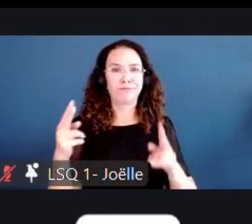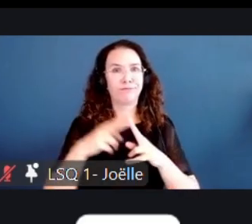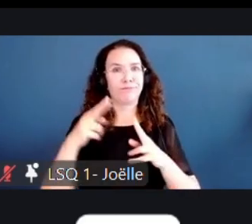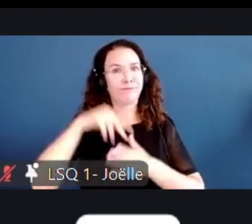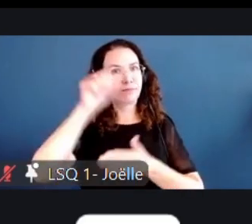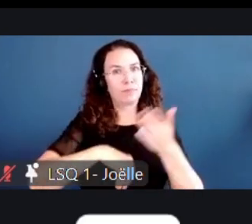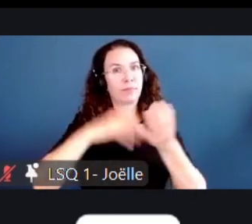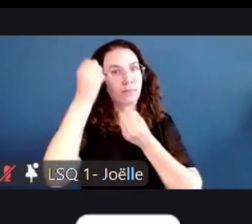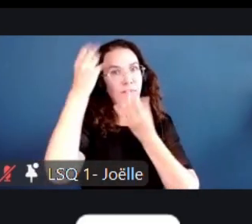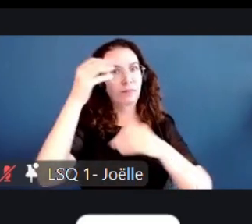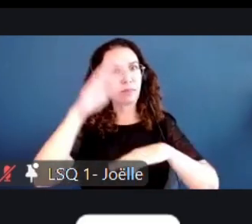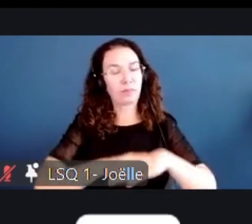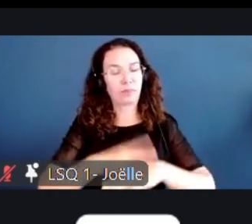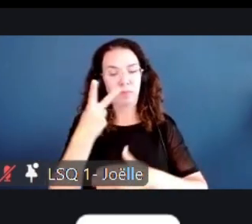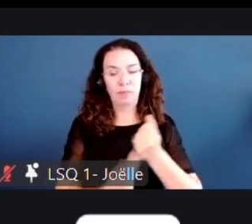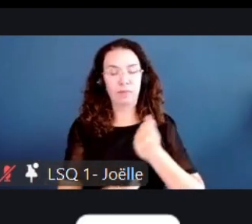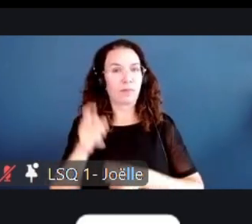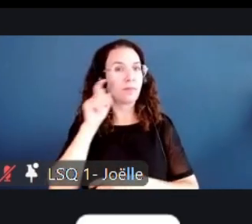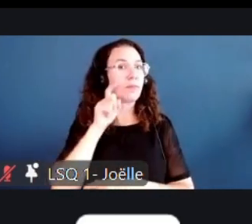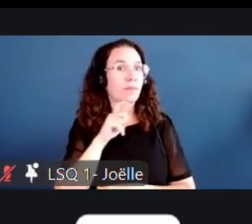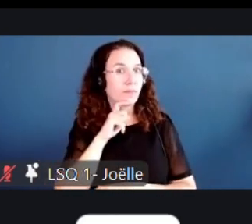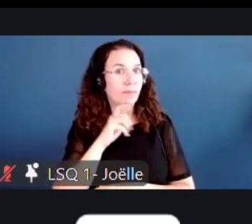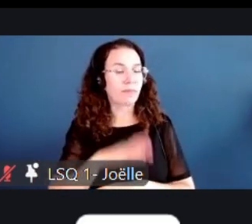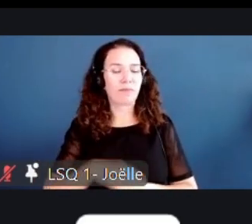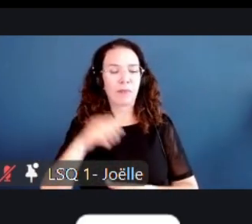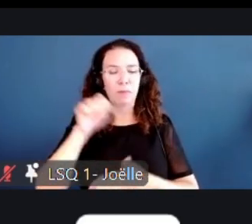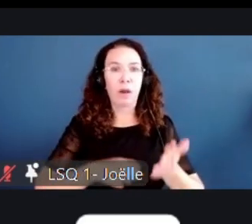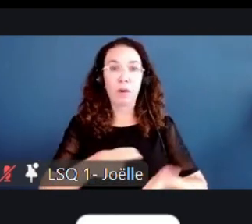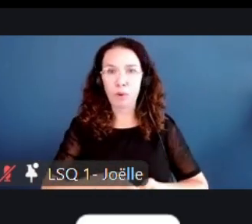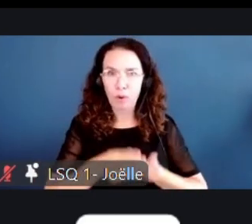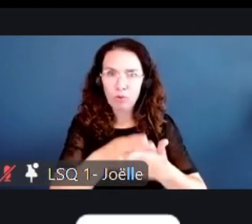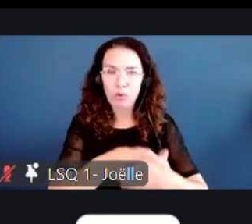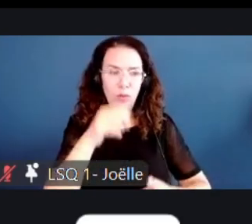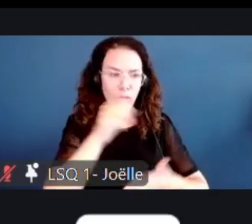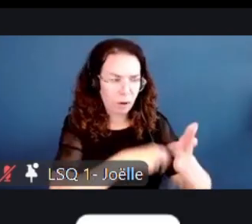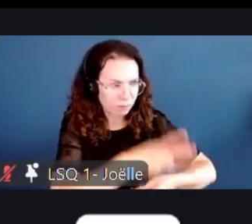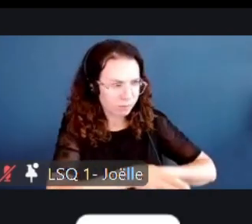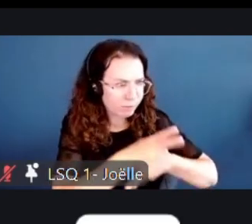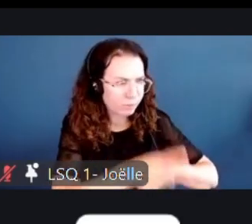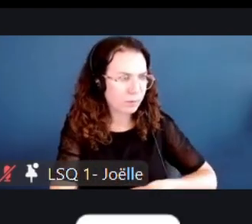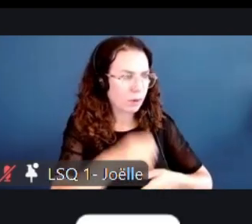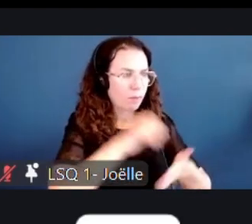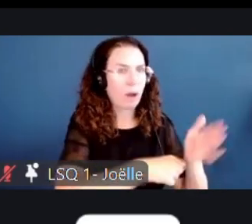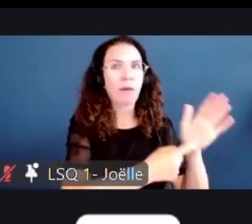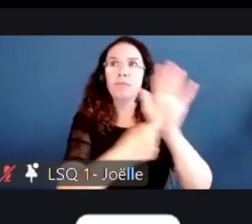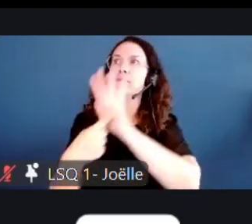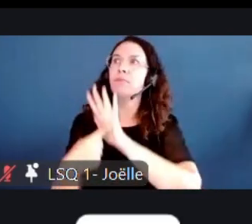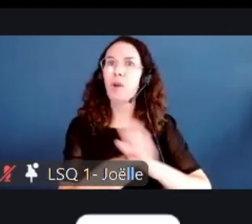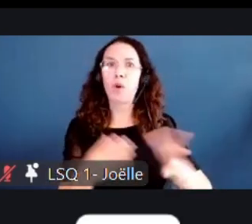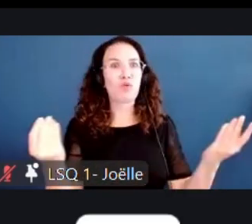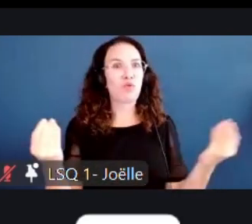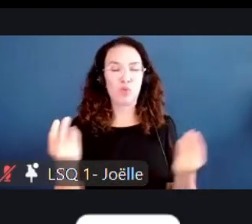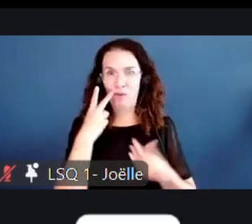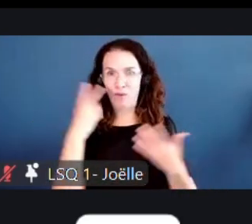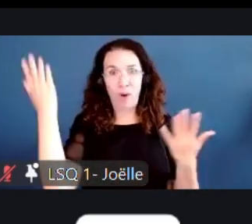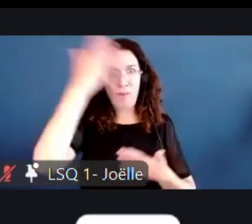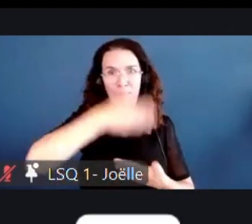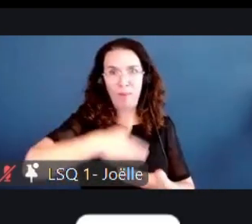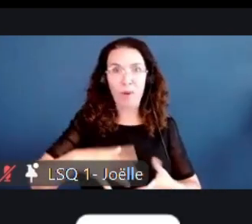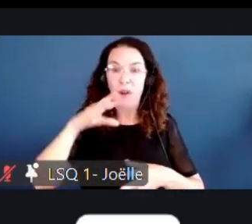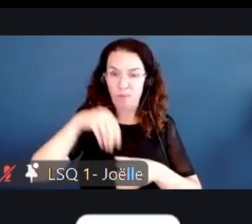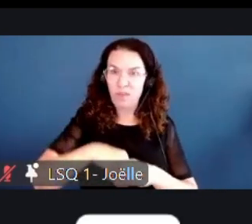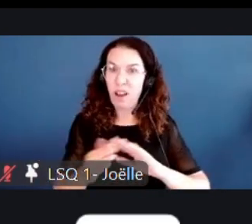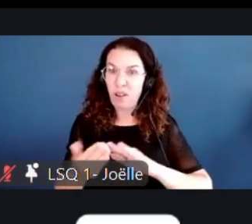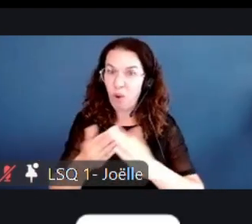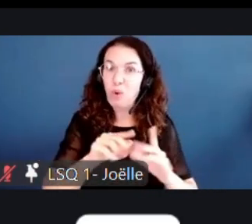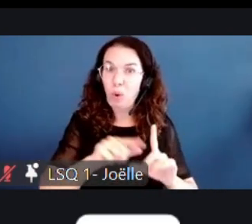connaissances à l'égard de l'intersexuation. Il y a un manque de ressources, d'attention et de représentation intersexe, même au sein de la communauté